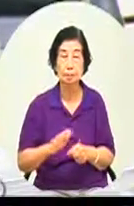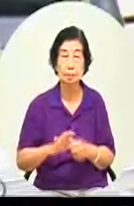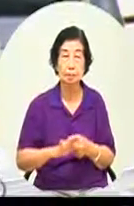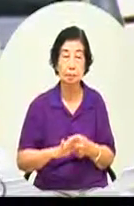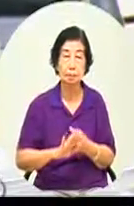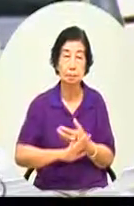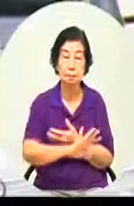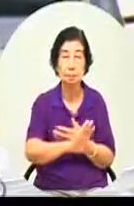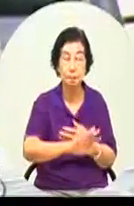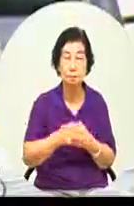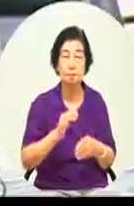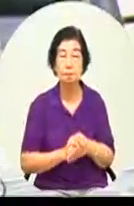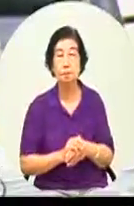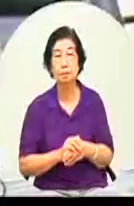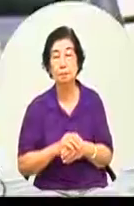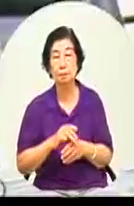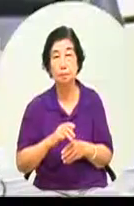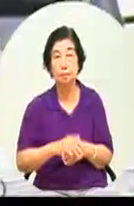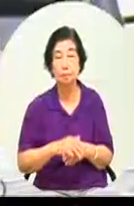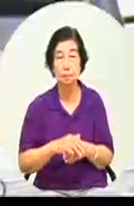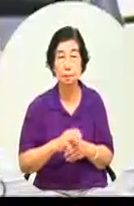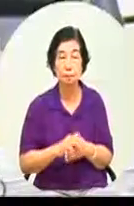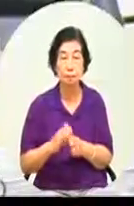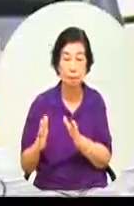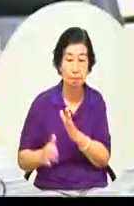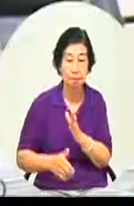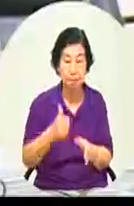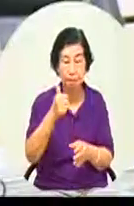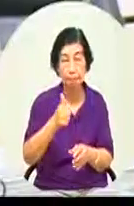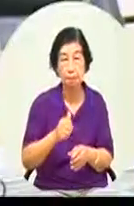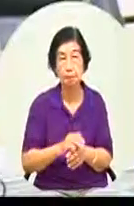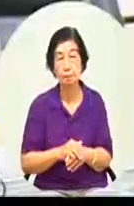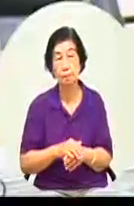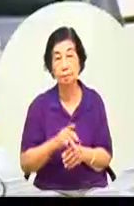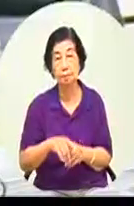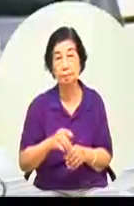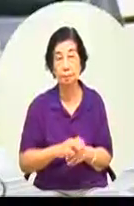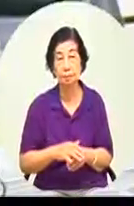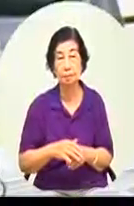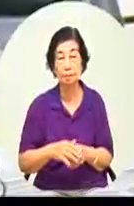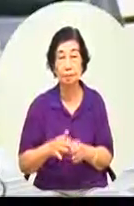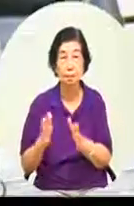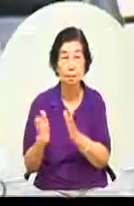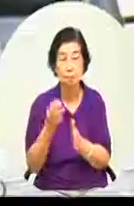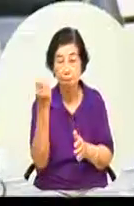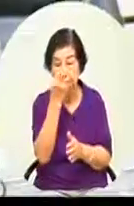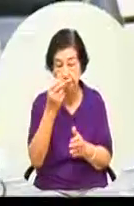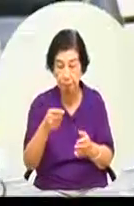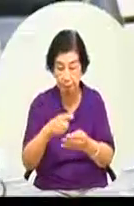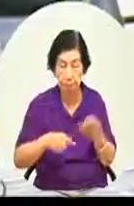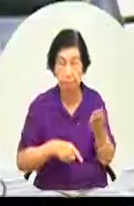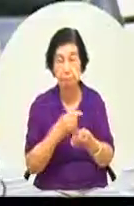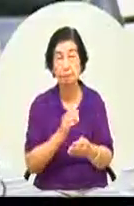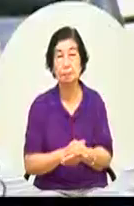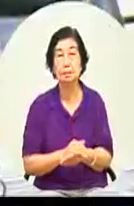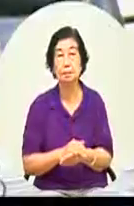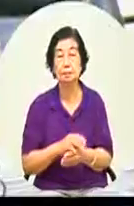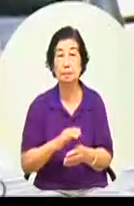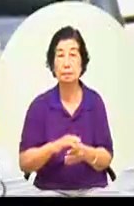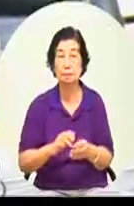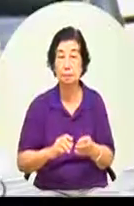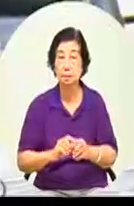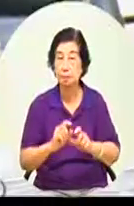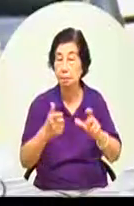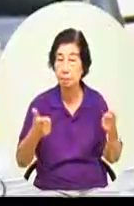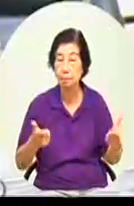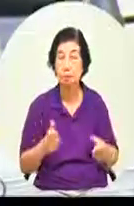参加了这个协会，他们协会的理监事全部都出席了座谈会，但是不是捧观光局的场，而是